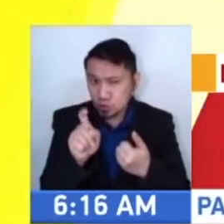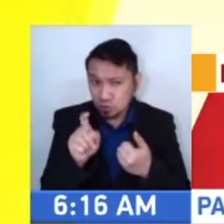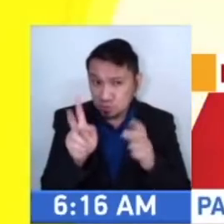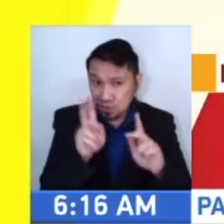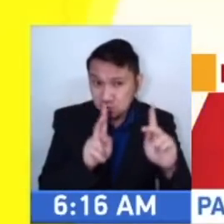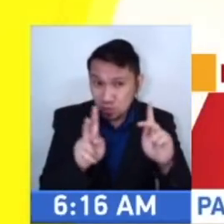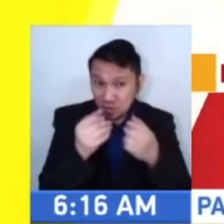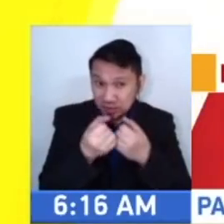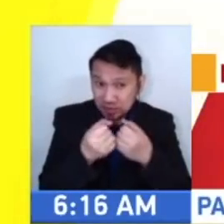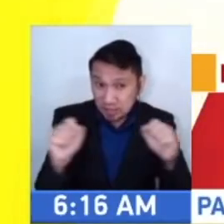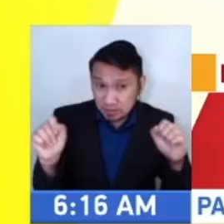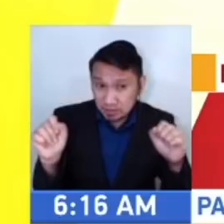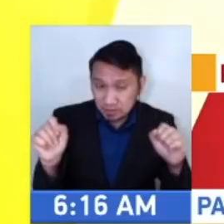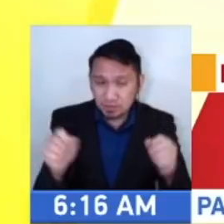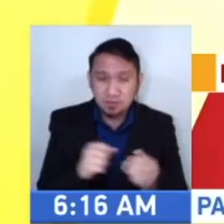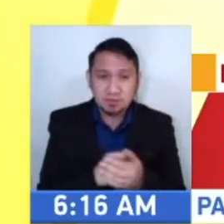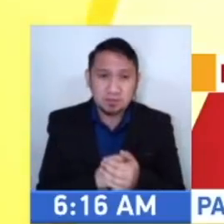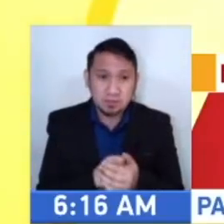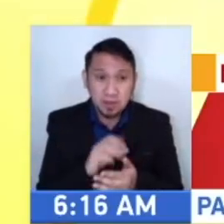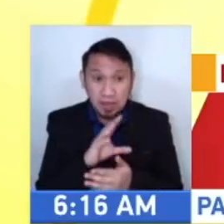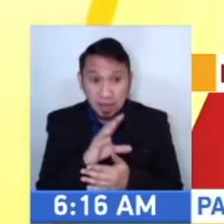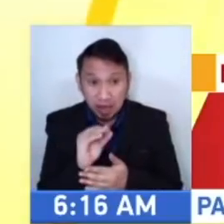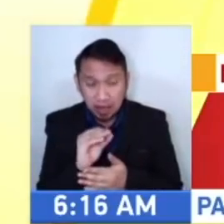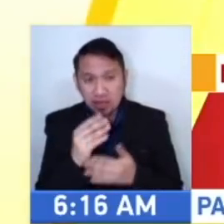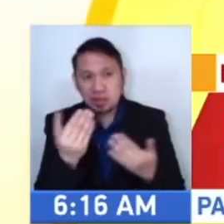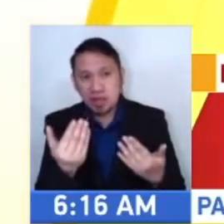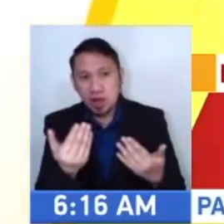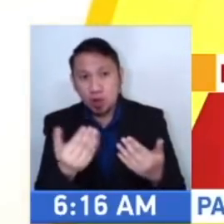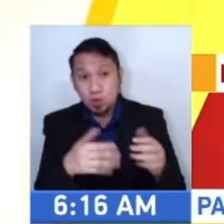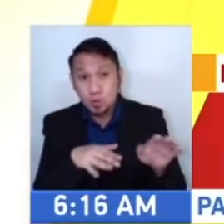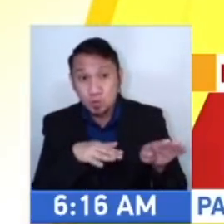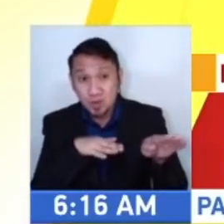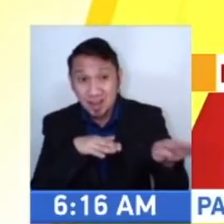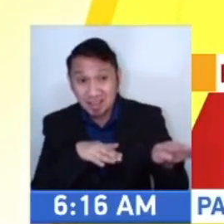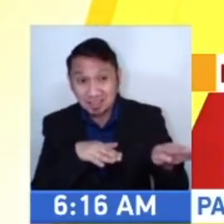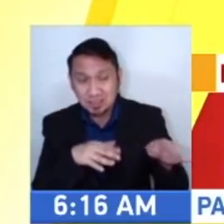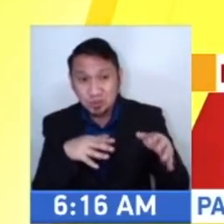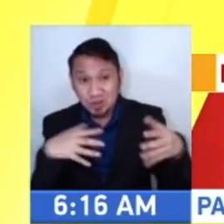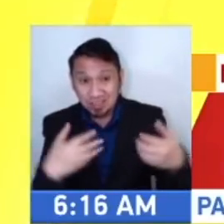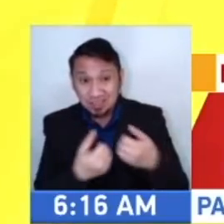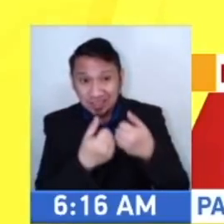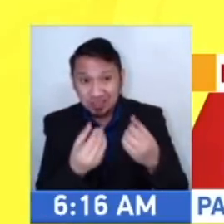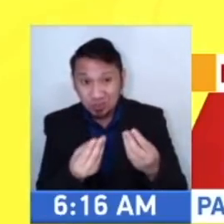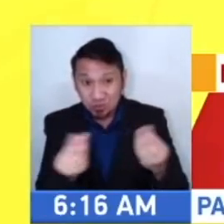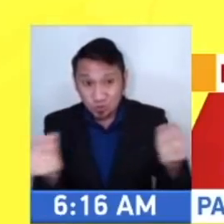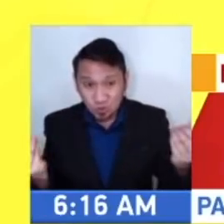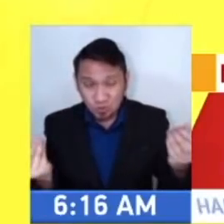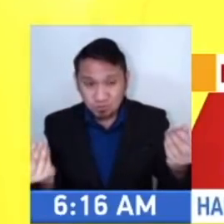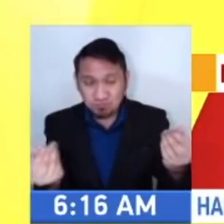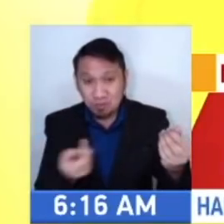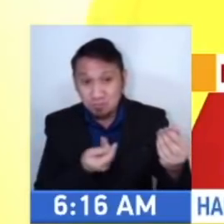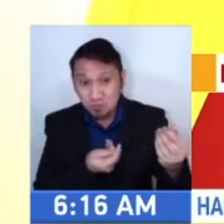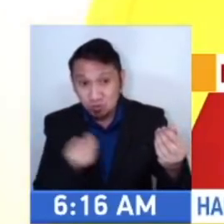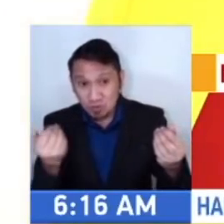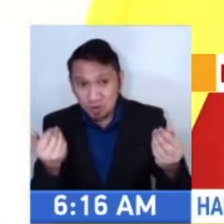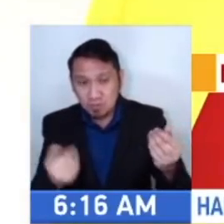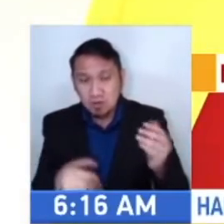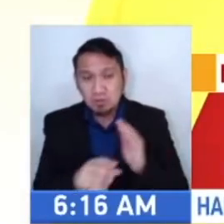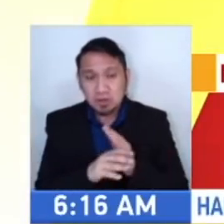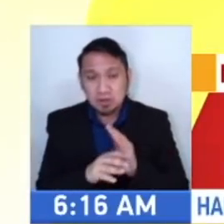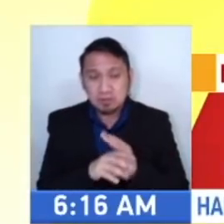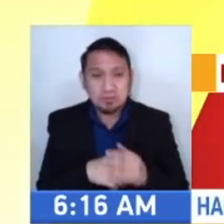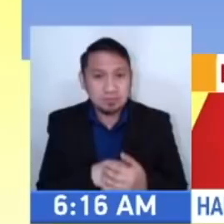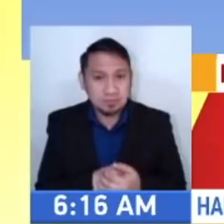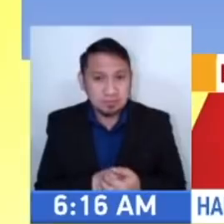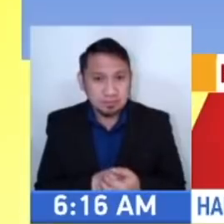yung mga sasakyan na naaksidente para hindi na po magdulot pa ng karagdagang mabigat na daloy ng trapiko po sa lugar?